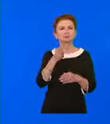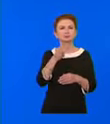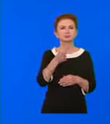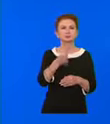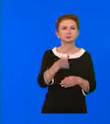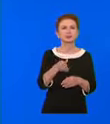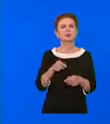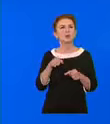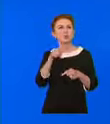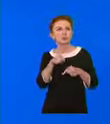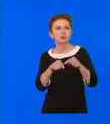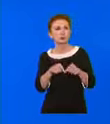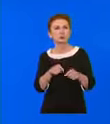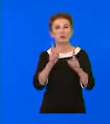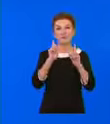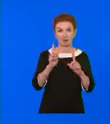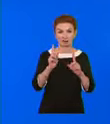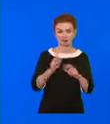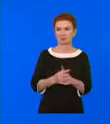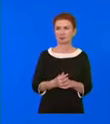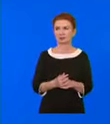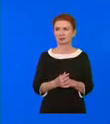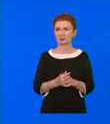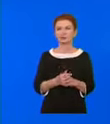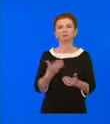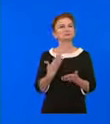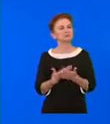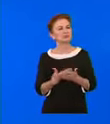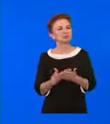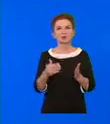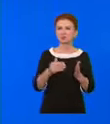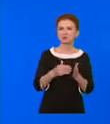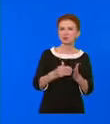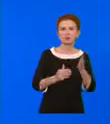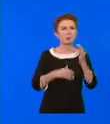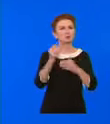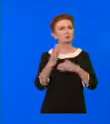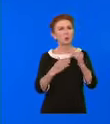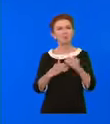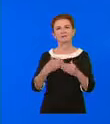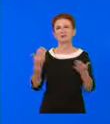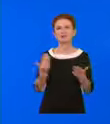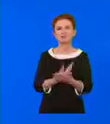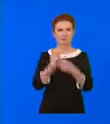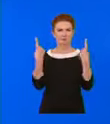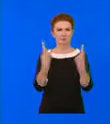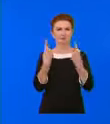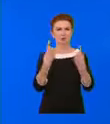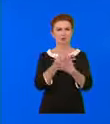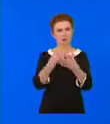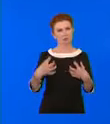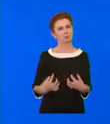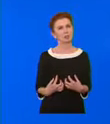ale właśnie do przodu. Po to, żeby zbudować nową rzeczywistość gospodarczą. I w ramach tej